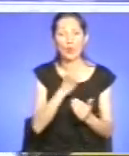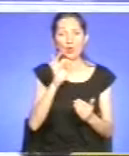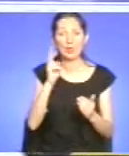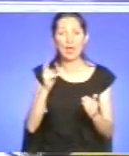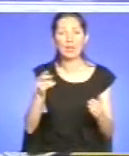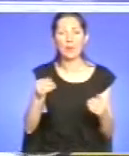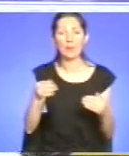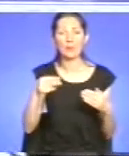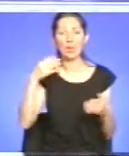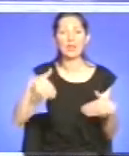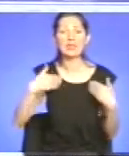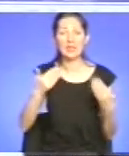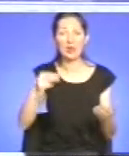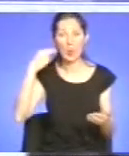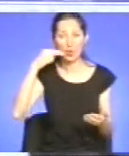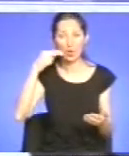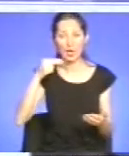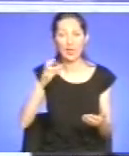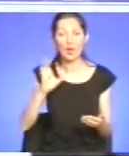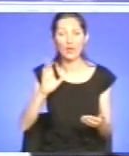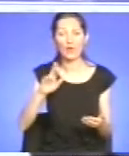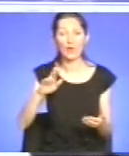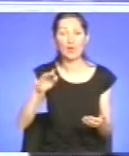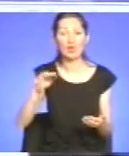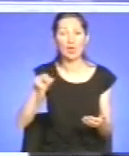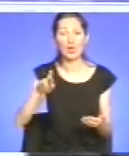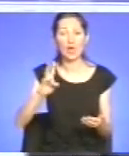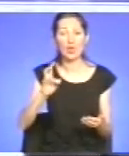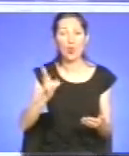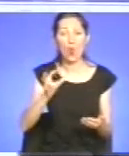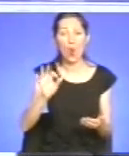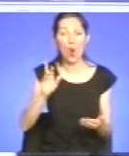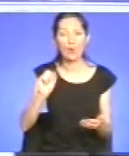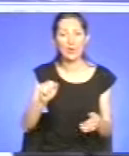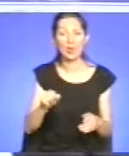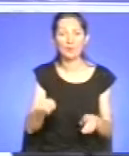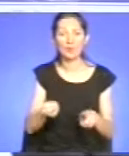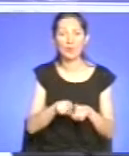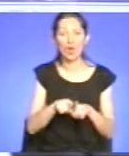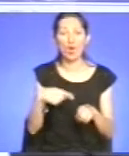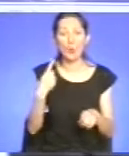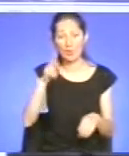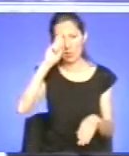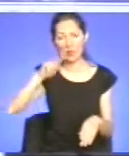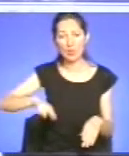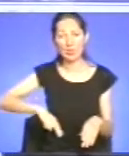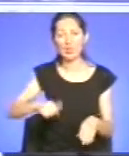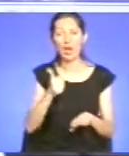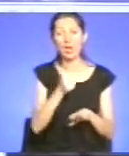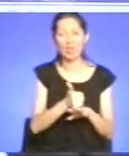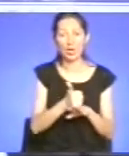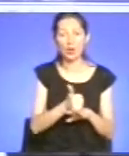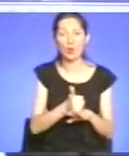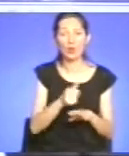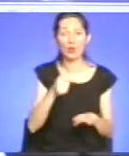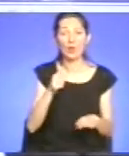Федоровича Януковича, відтак і обласна державна адміністрація на чолі з головою Хоптіновим Валентином Антоновичем во главу своєї роботи